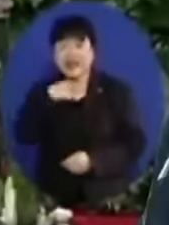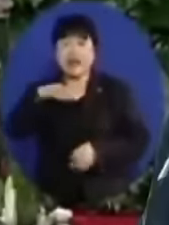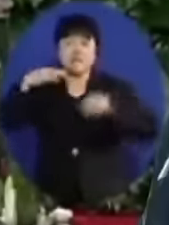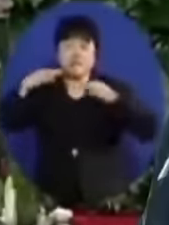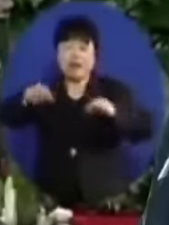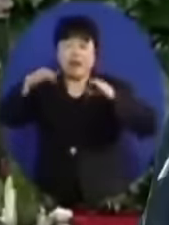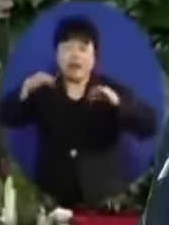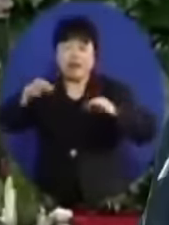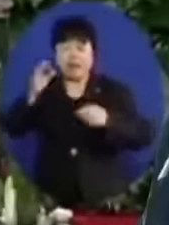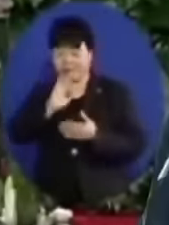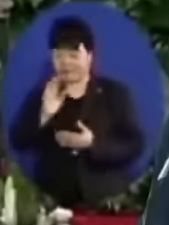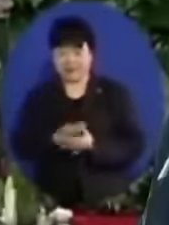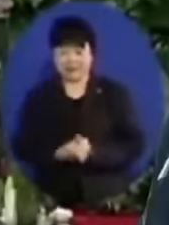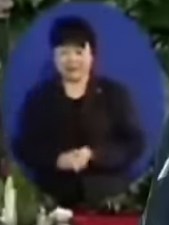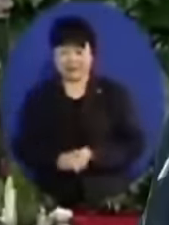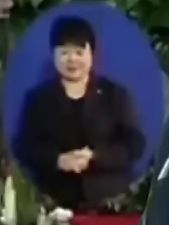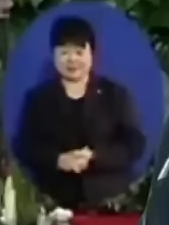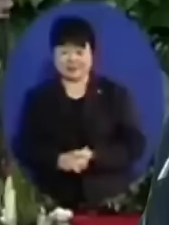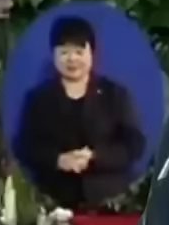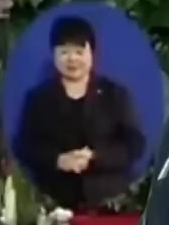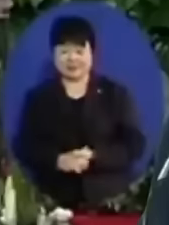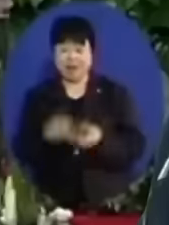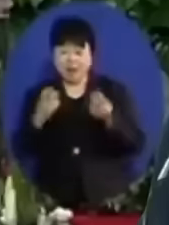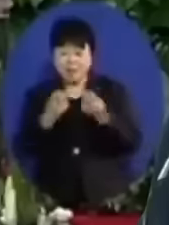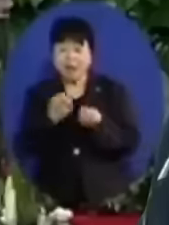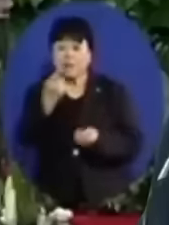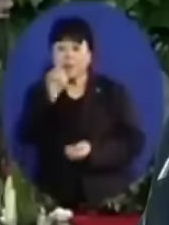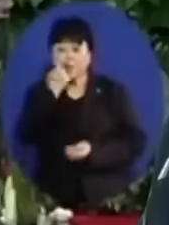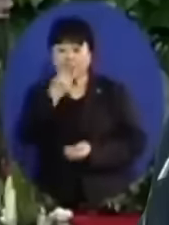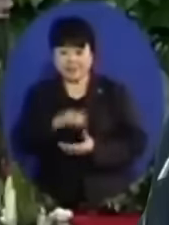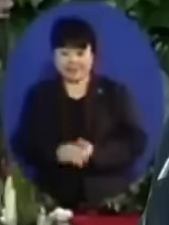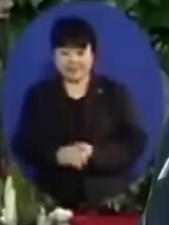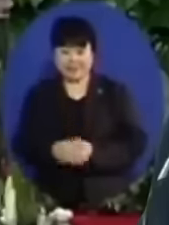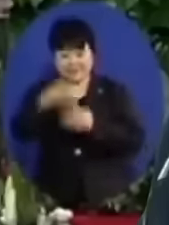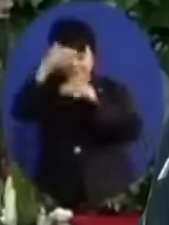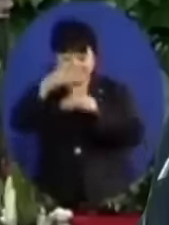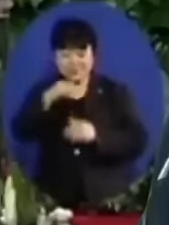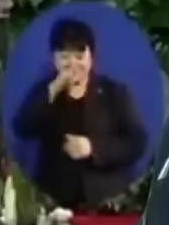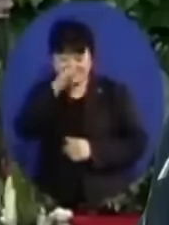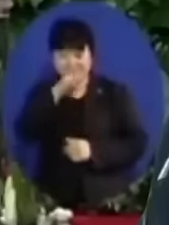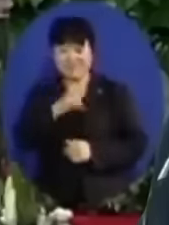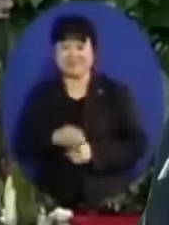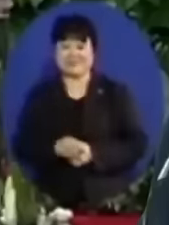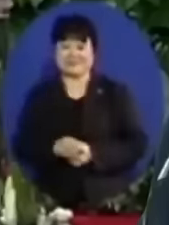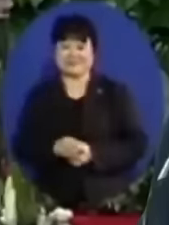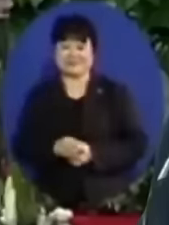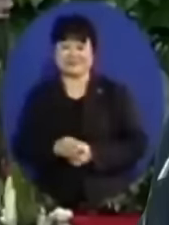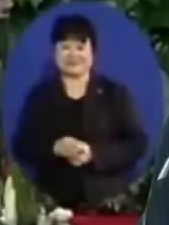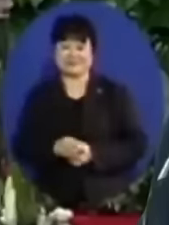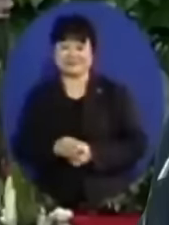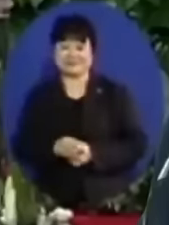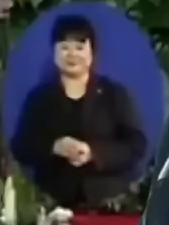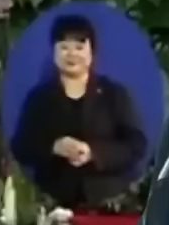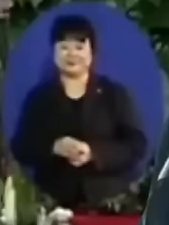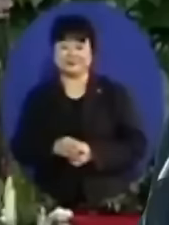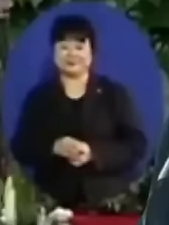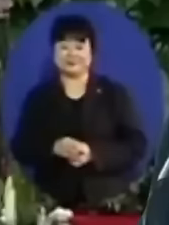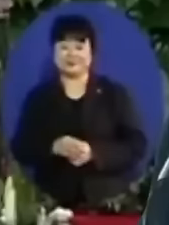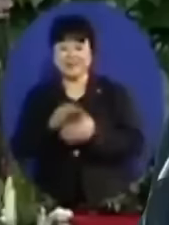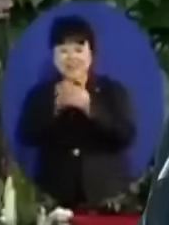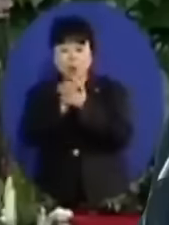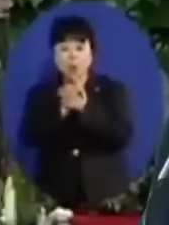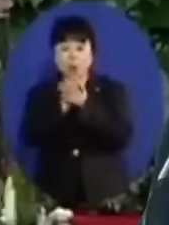치고 때만 쓰면 되는 줄 아는데 그렇지 않습니다. 기도에 순서가 있고 질서가 있는 것입니다.